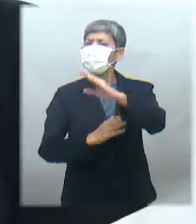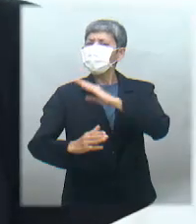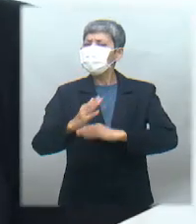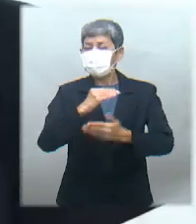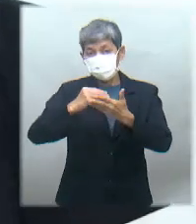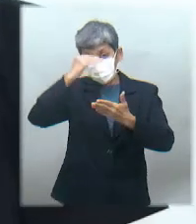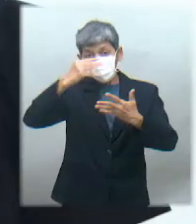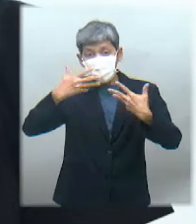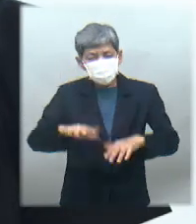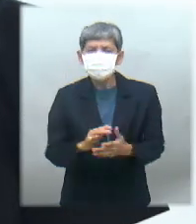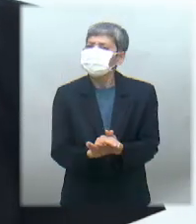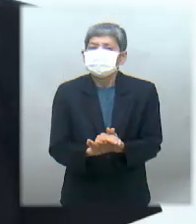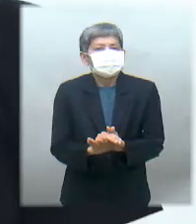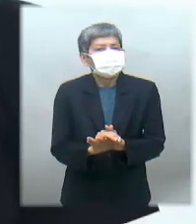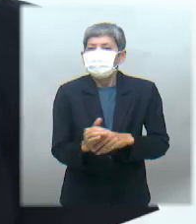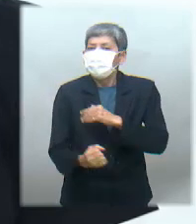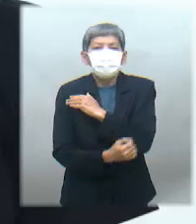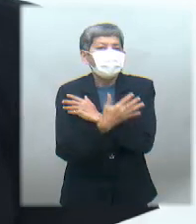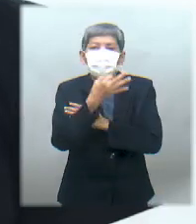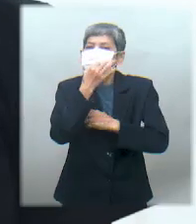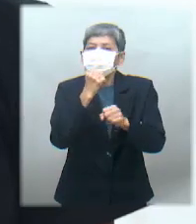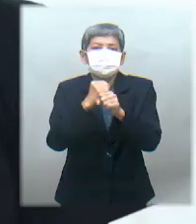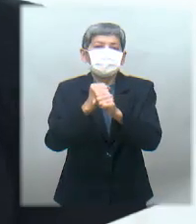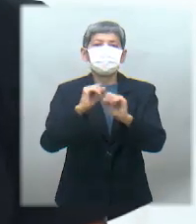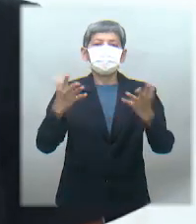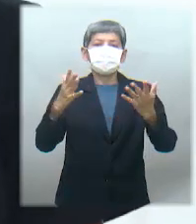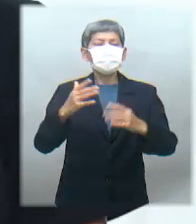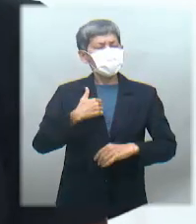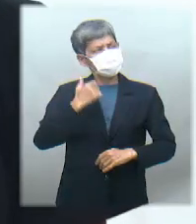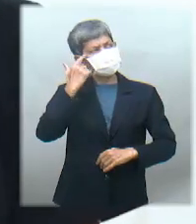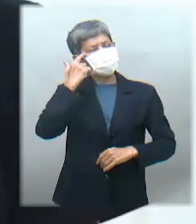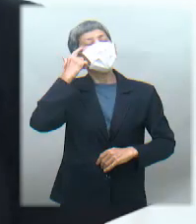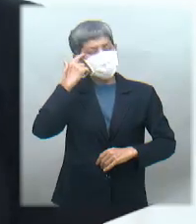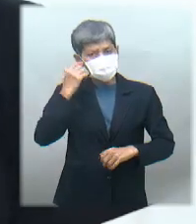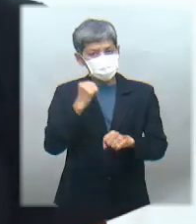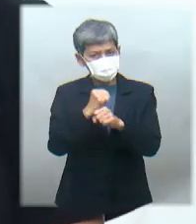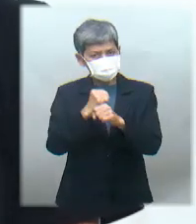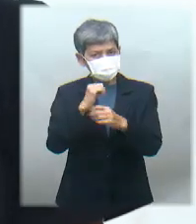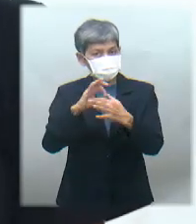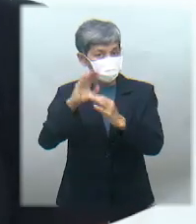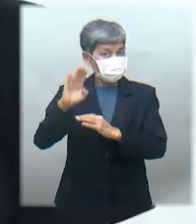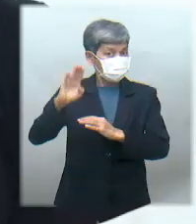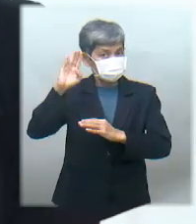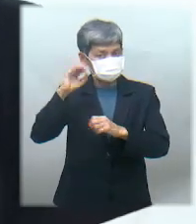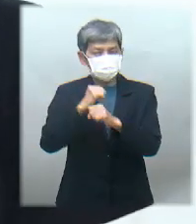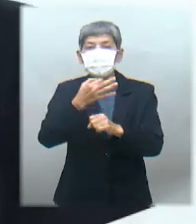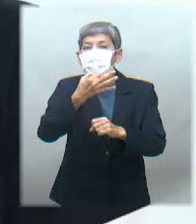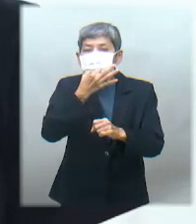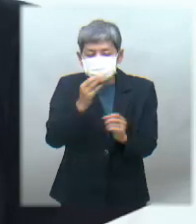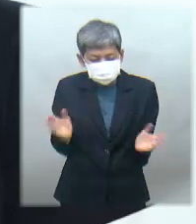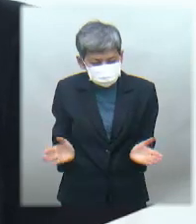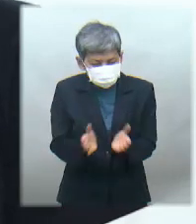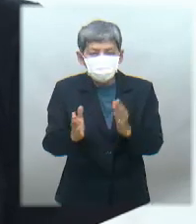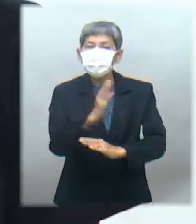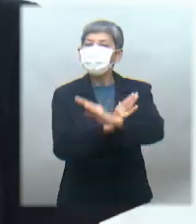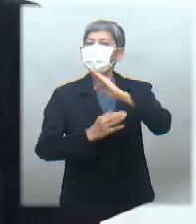คนที่จบไป groundingไม่มีโอกาสได้งานทำเราก็เลยมองวุย งเรามาทำธรรกิจที่สรางโอกาสด้านอาชีพให้กัคน